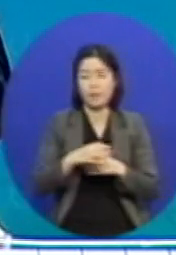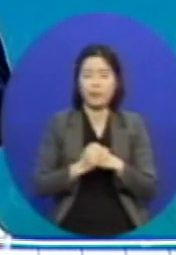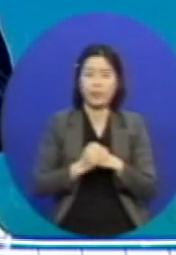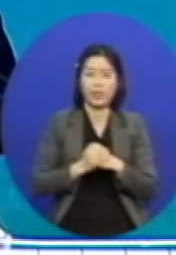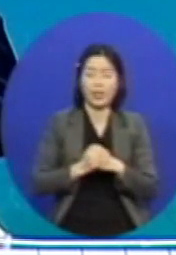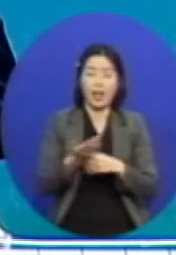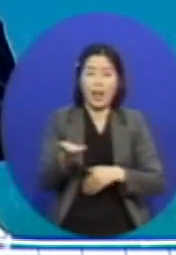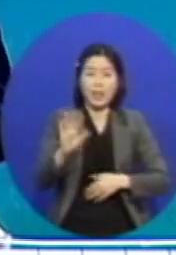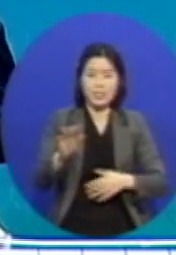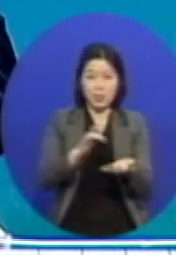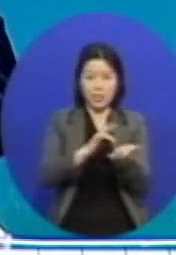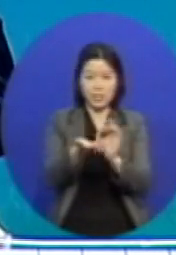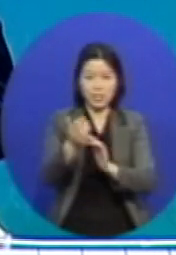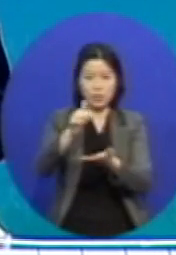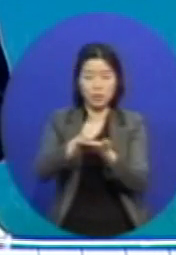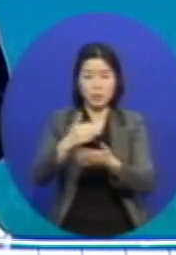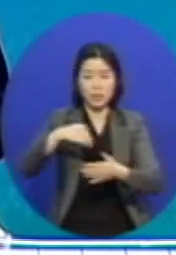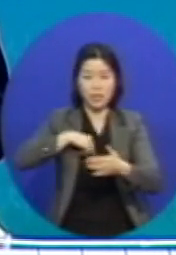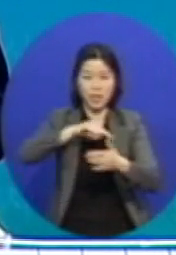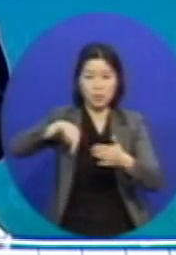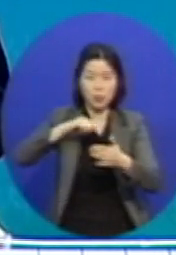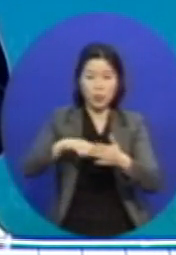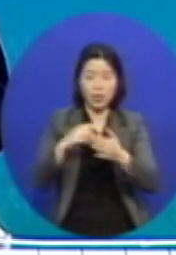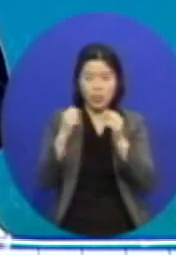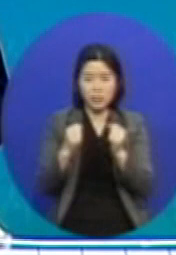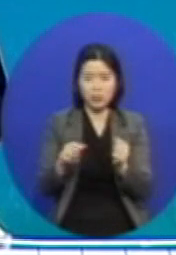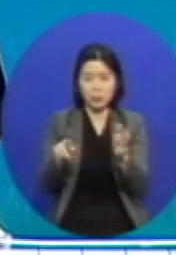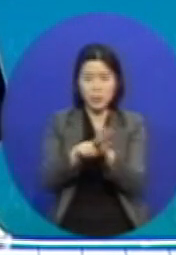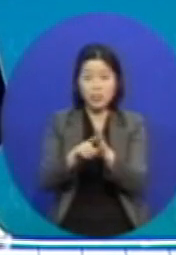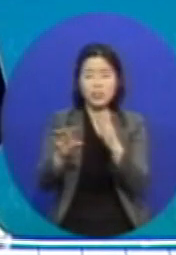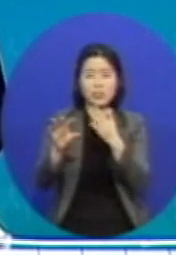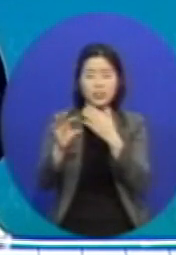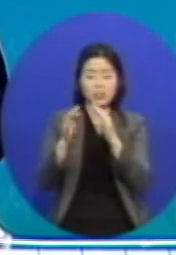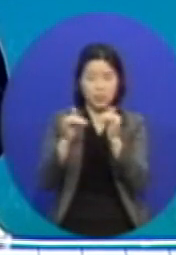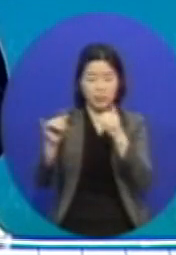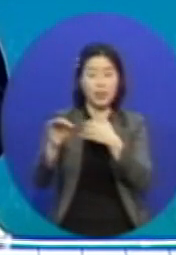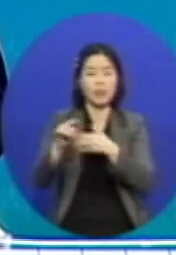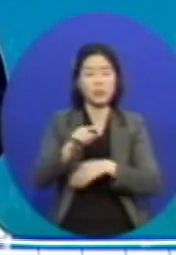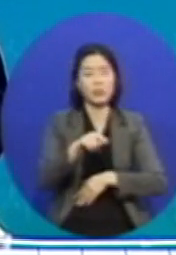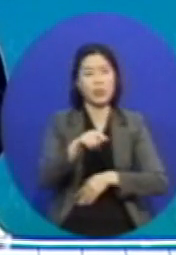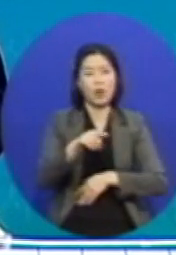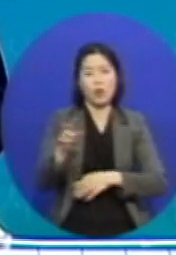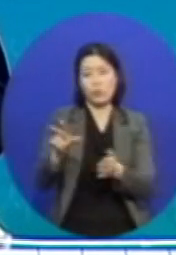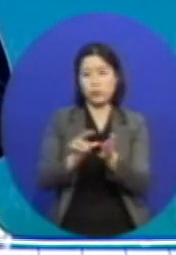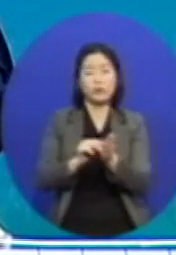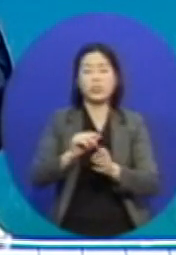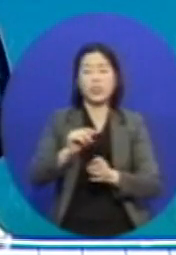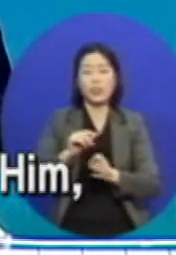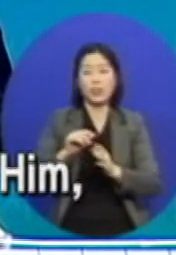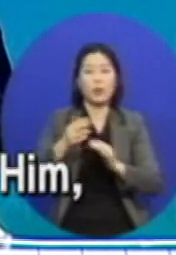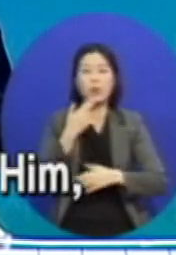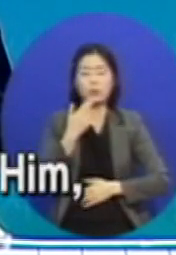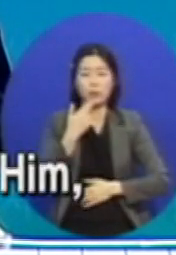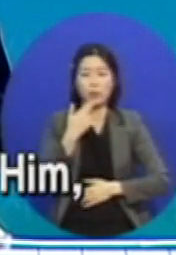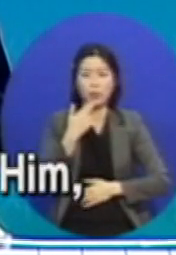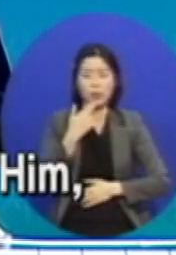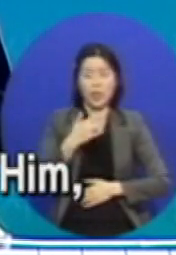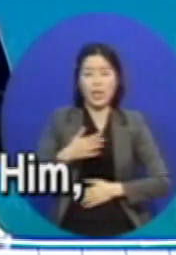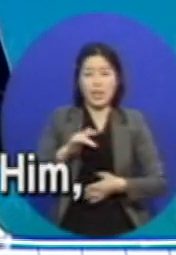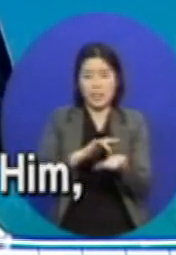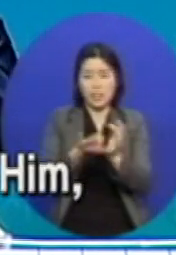예수님 내 마음이 계신 걸 진짜 믿는 자에게는 문제가 될게 뭐가 있나요 예수님이 내 생명